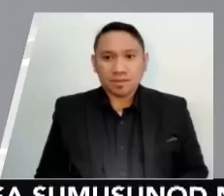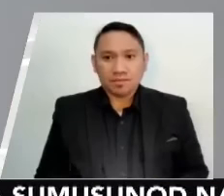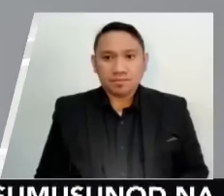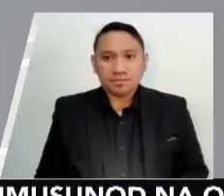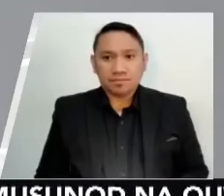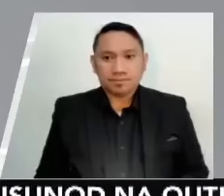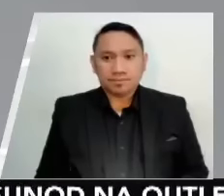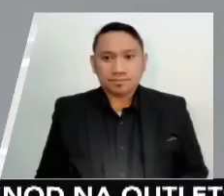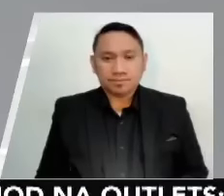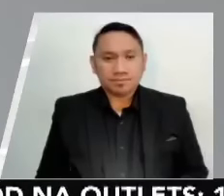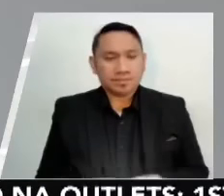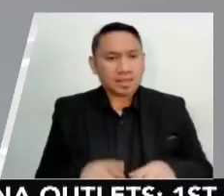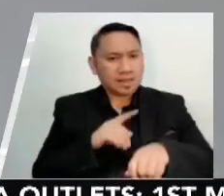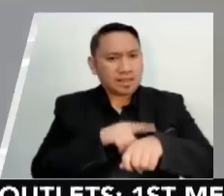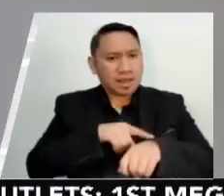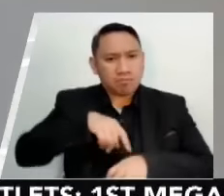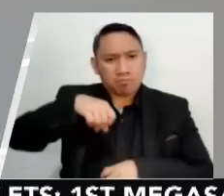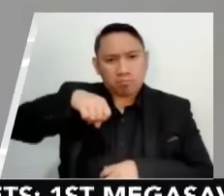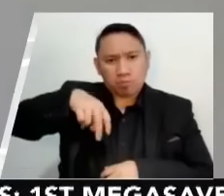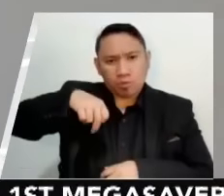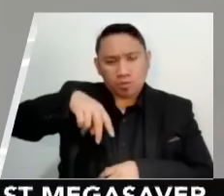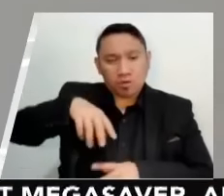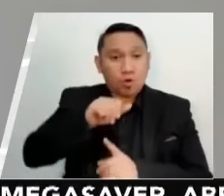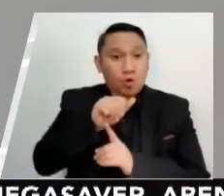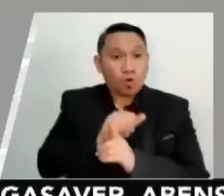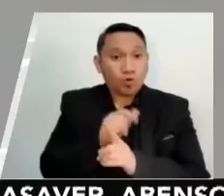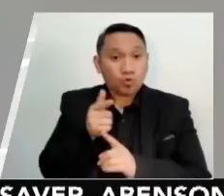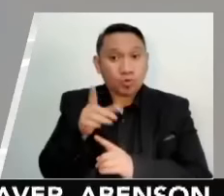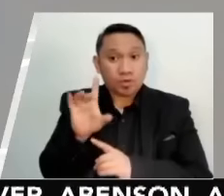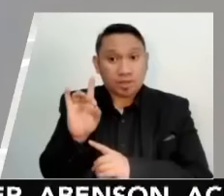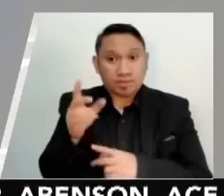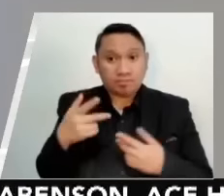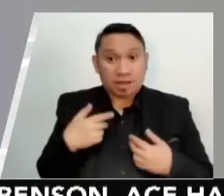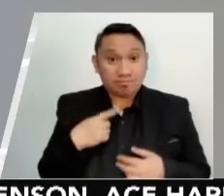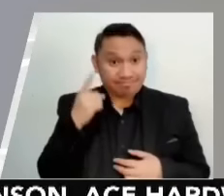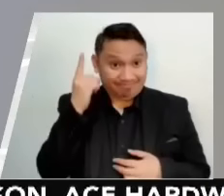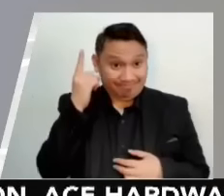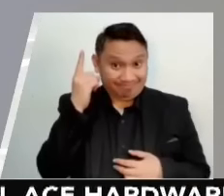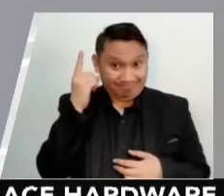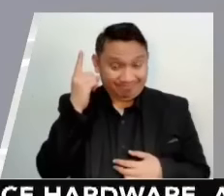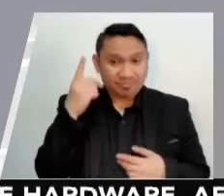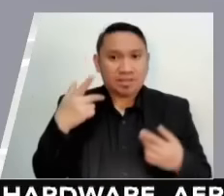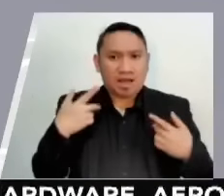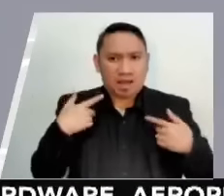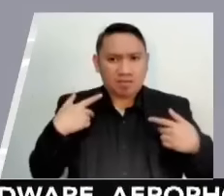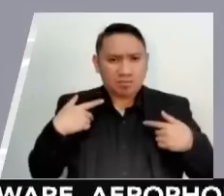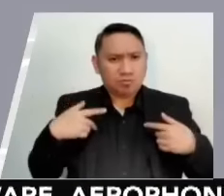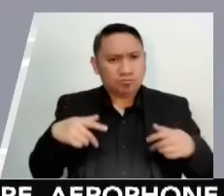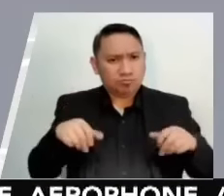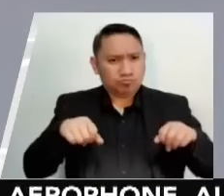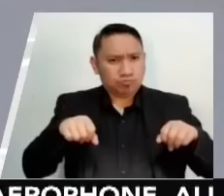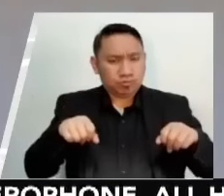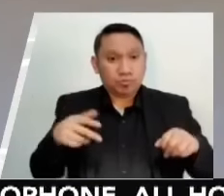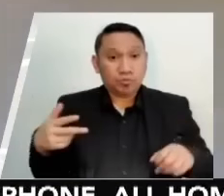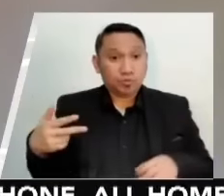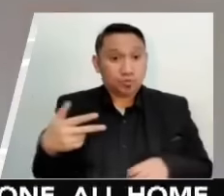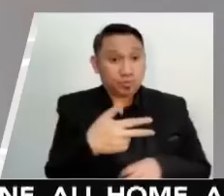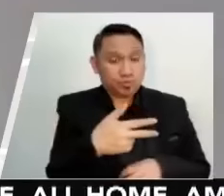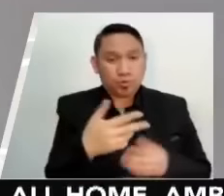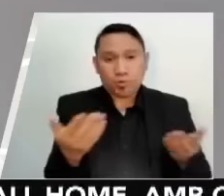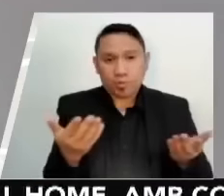Pasado hating gabi noong August 28, dumaan ang tatlong ito sa tabi ng nakapaladang rider sa bahagi ng University Belt sa Sampaloc,